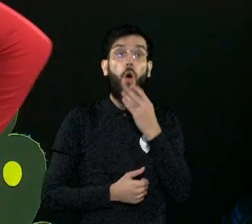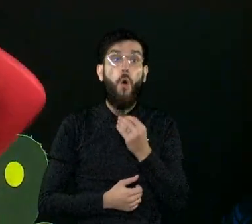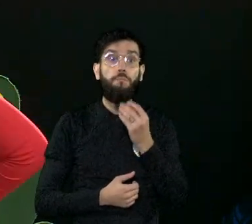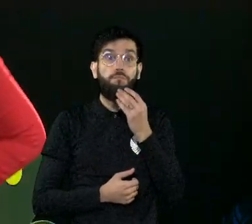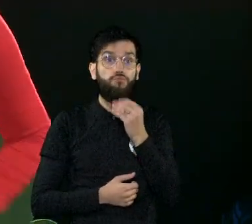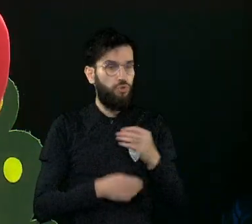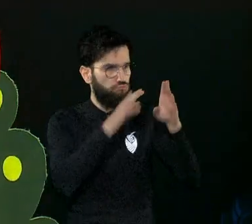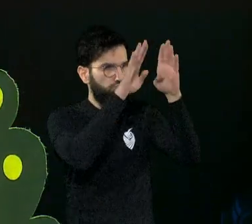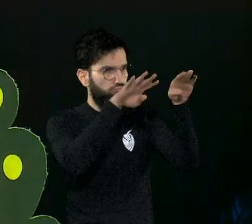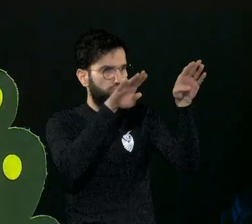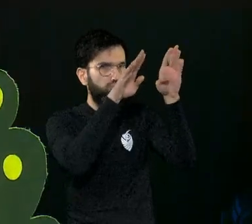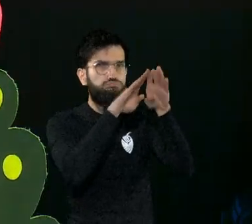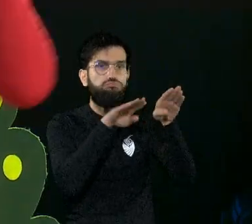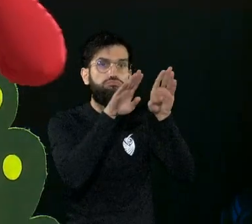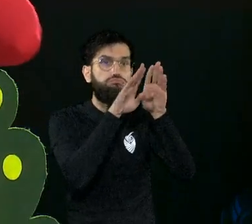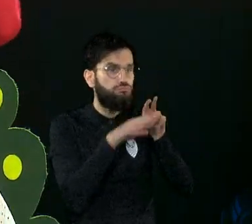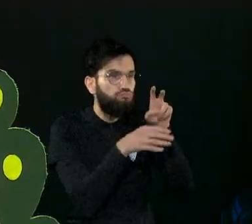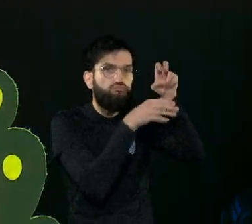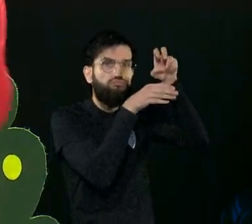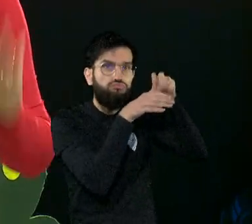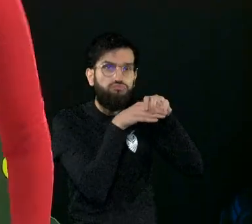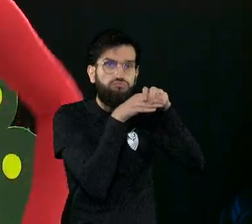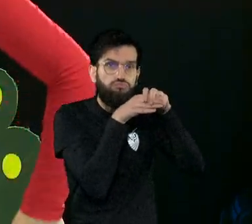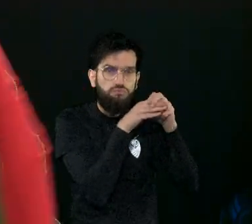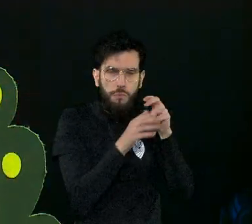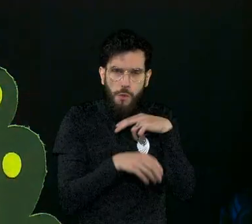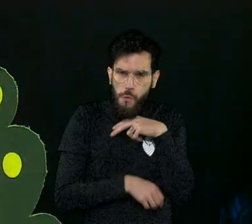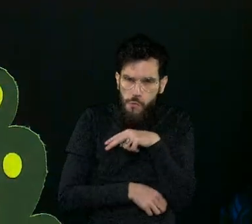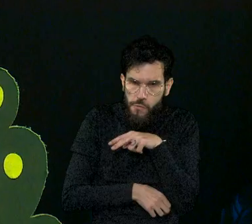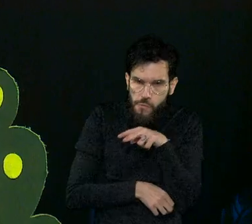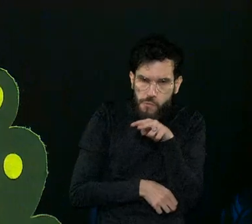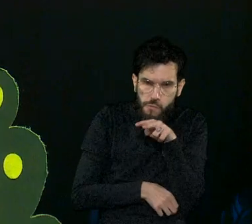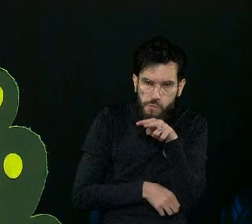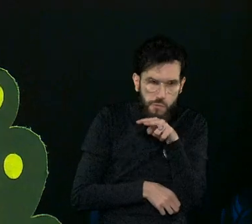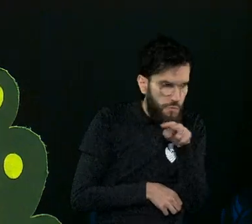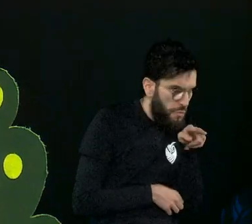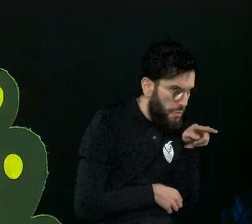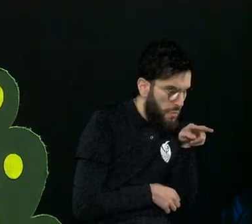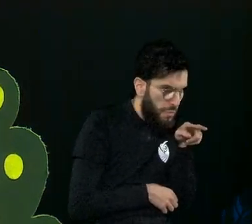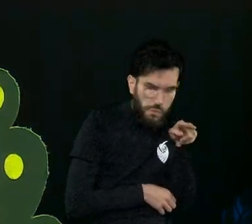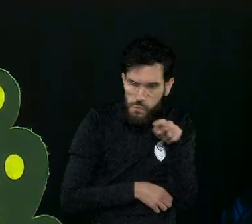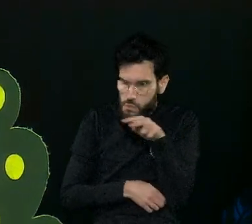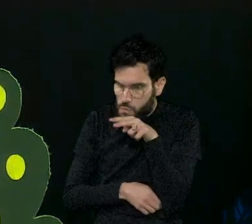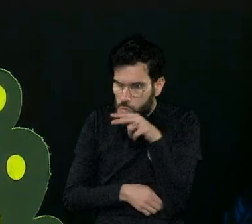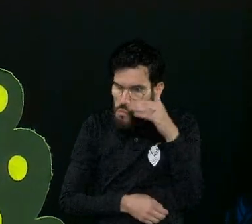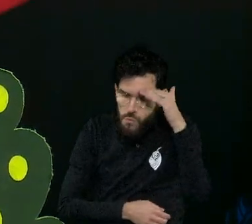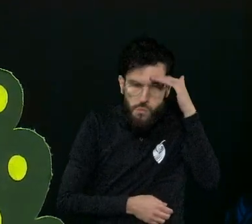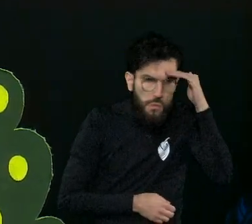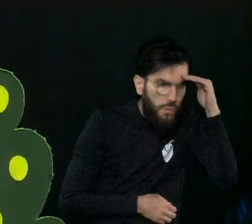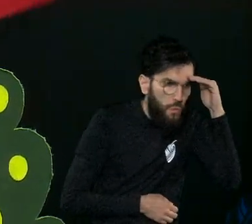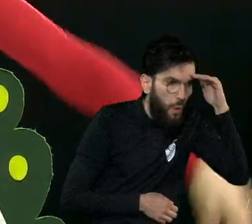Malá opička za stromom sa skrýva. Na strome je hojdačka, z tej sa na